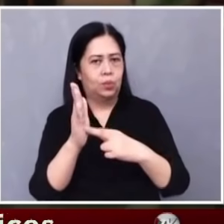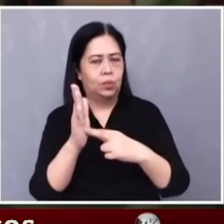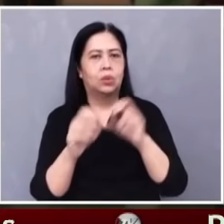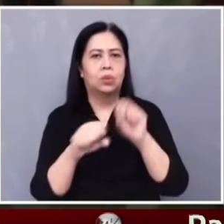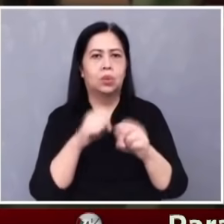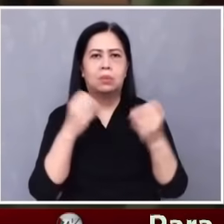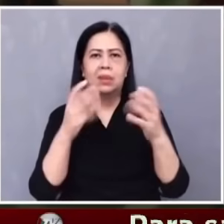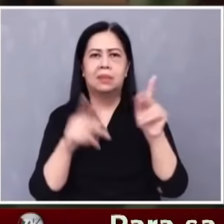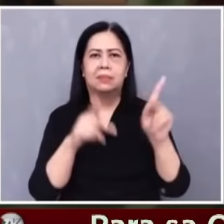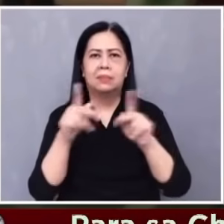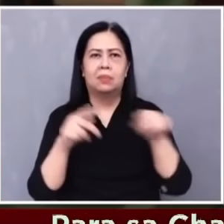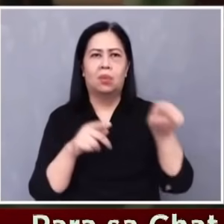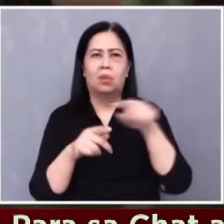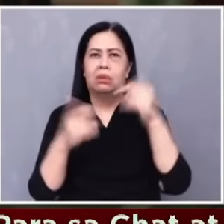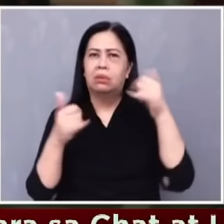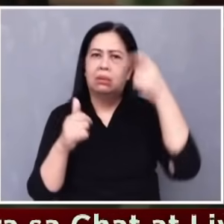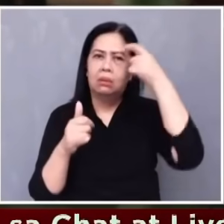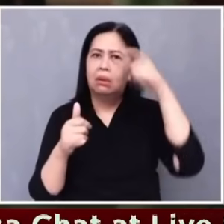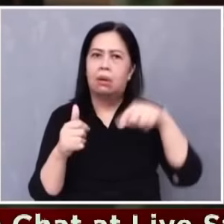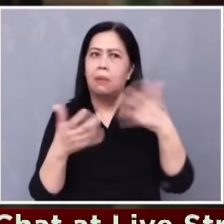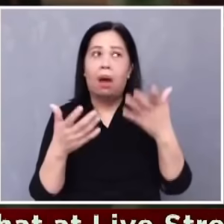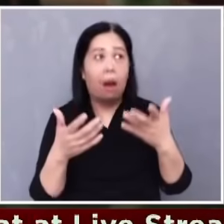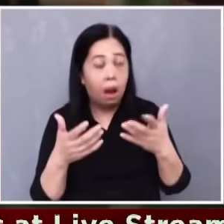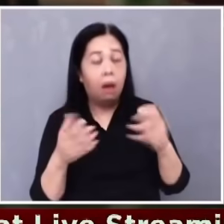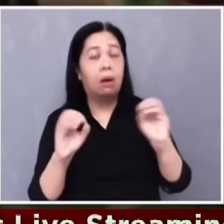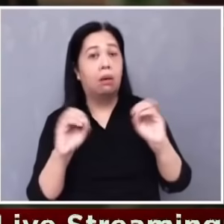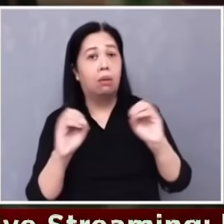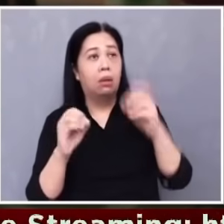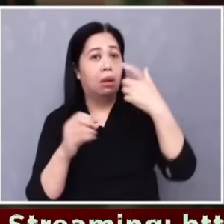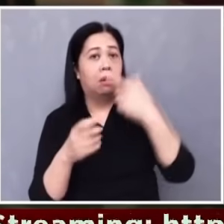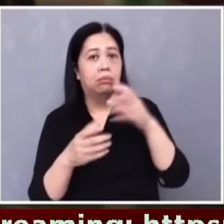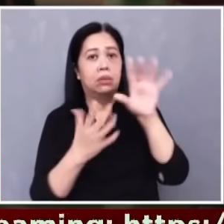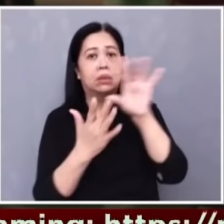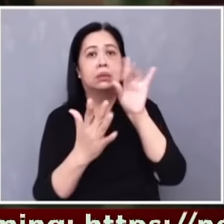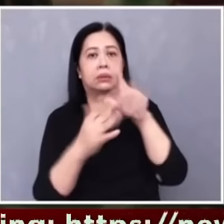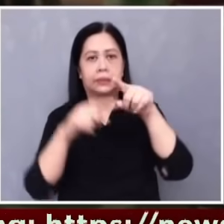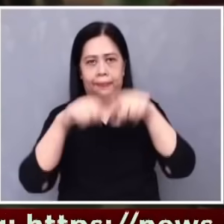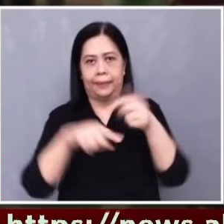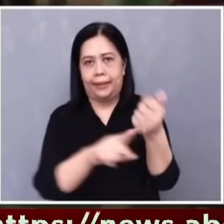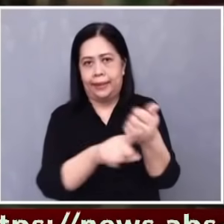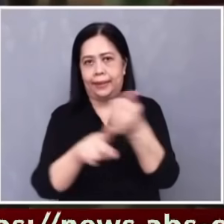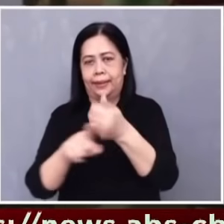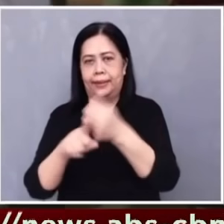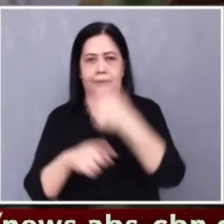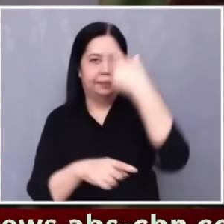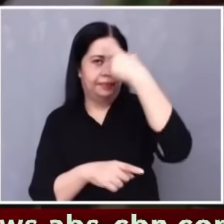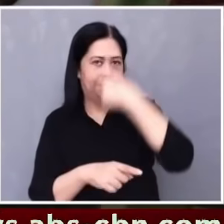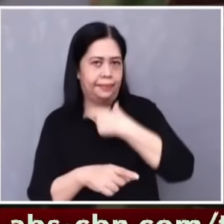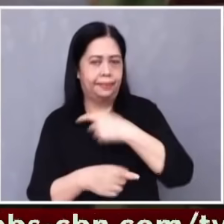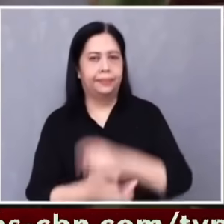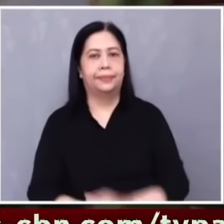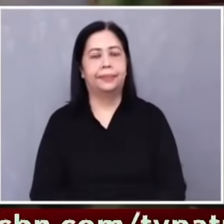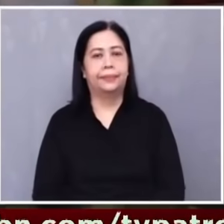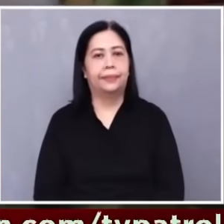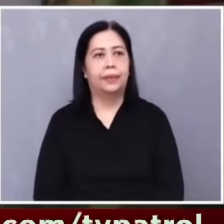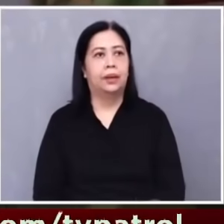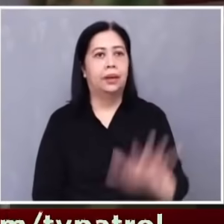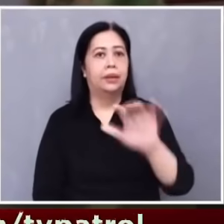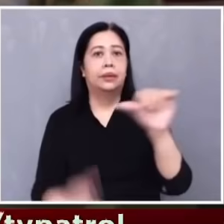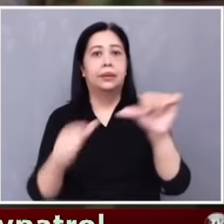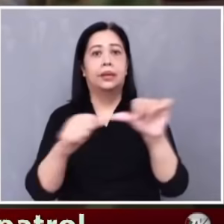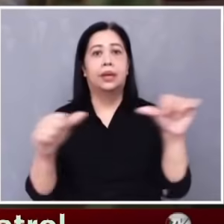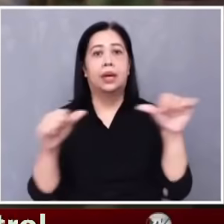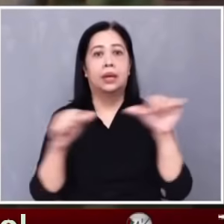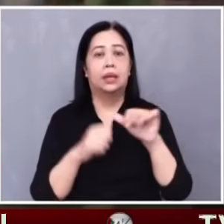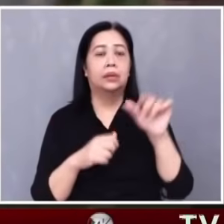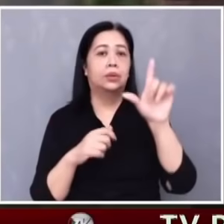mga kababayan ang hindi pa alam na optional na lang ang pagsusuot ng face shield sa mga areas na mababa ang